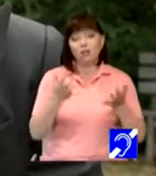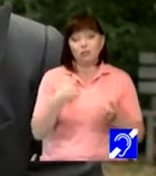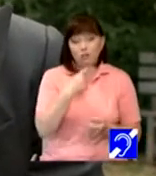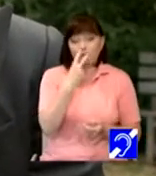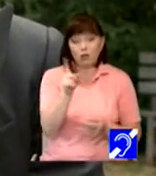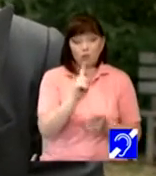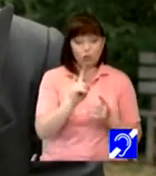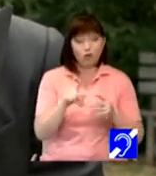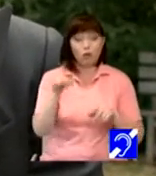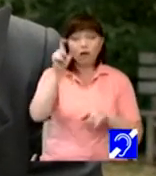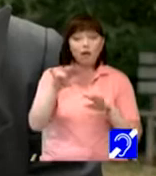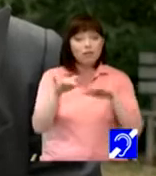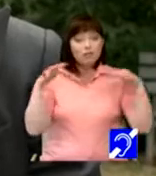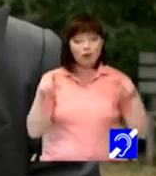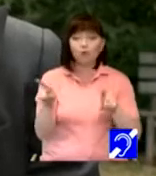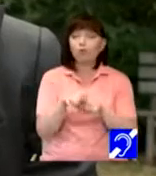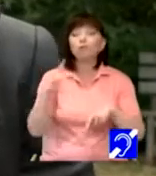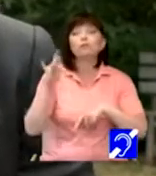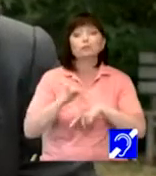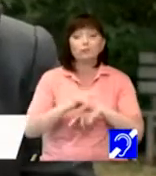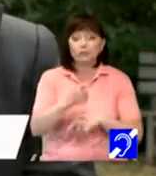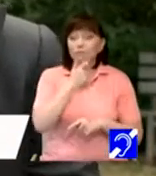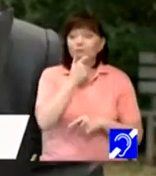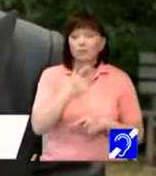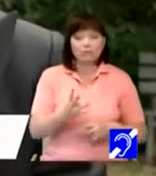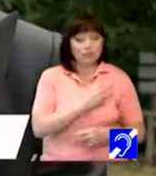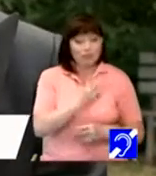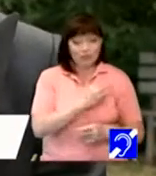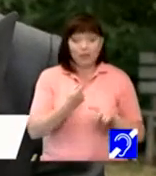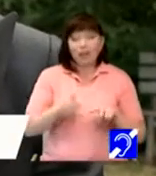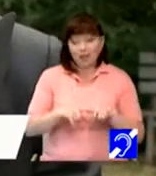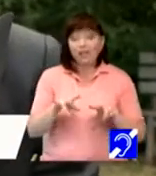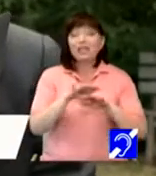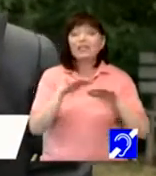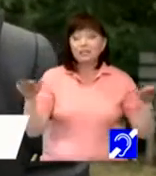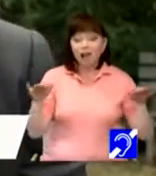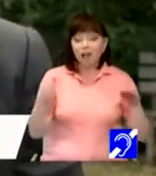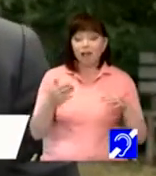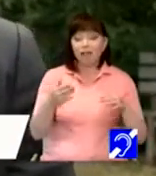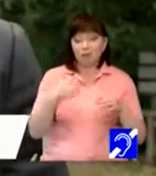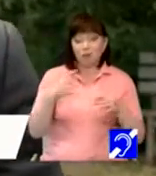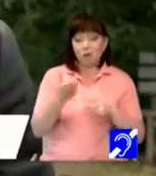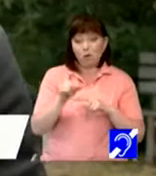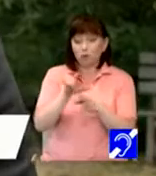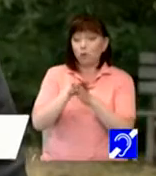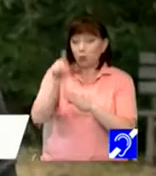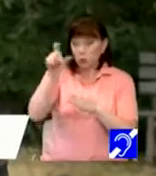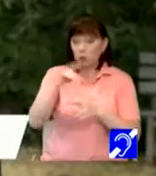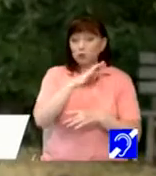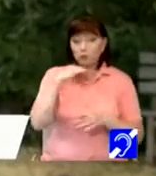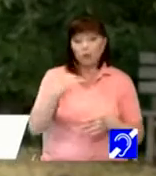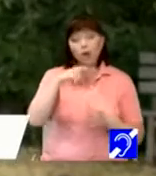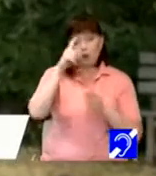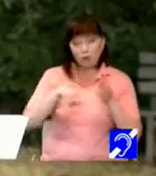vedem că și publicul este foarte dornic. Sala noastră improvizată este plină, așa că suntem siguri că